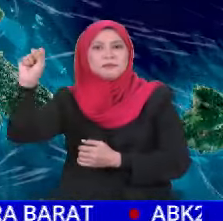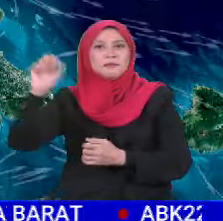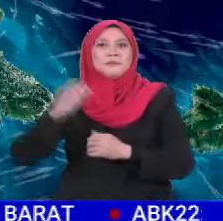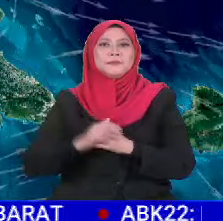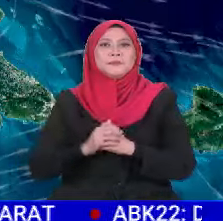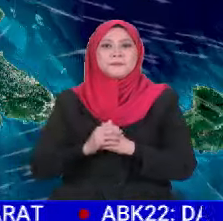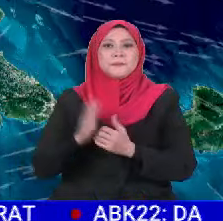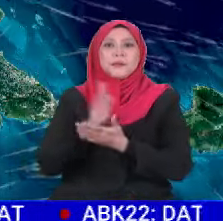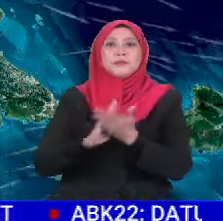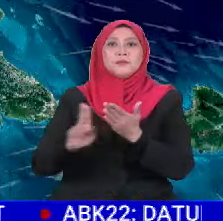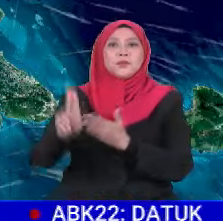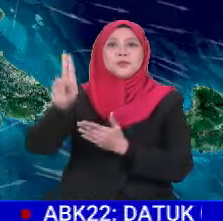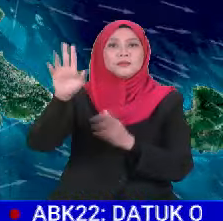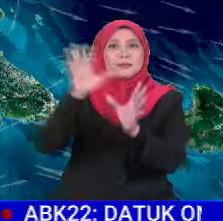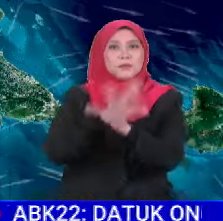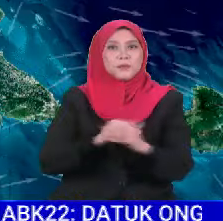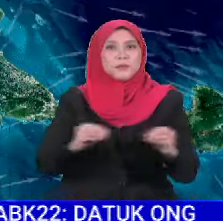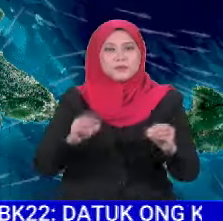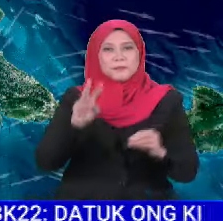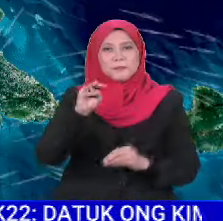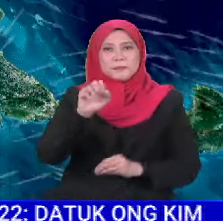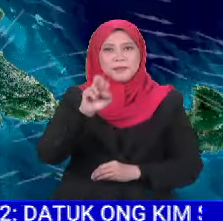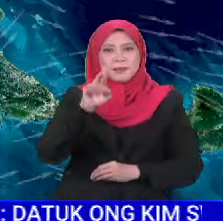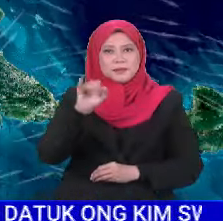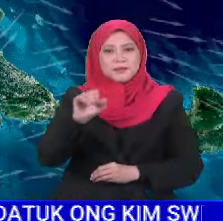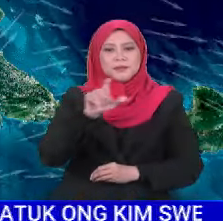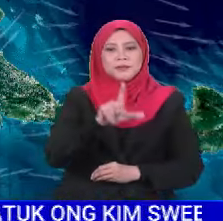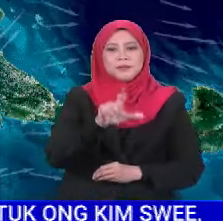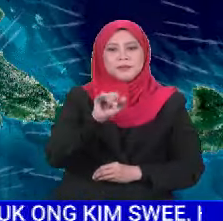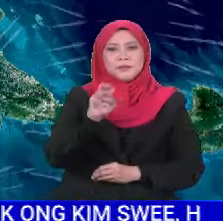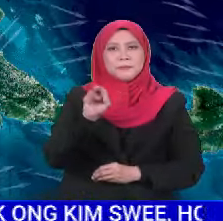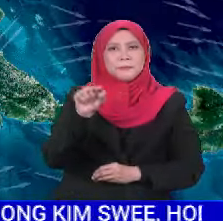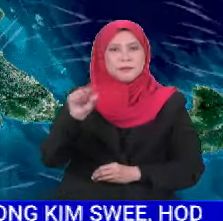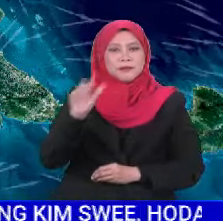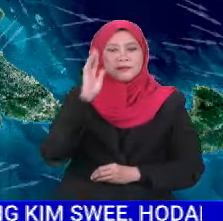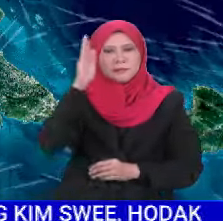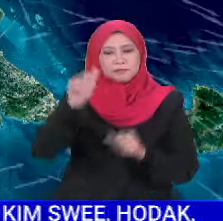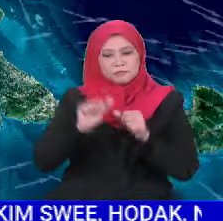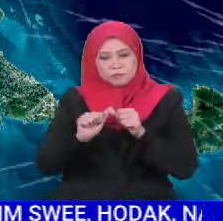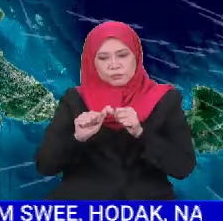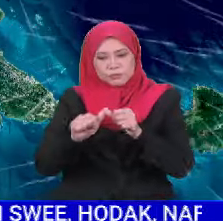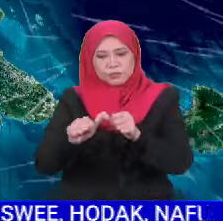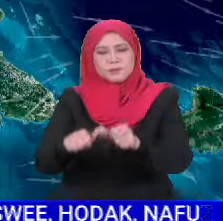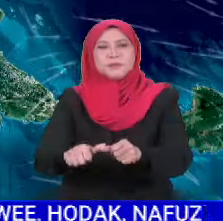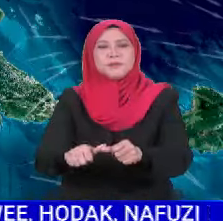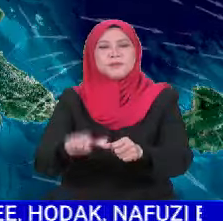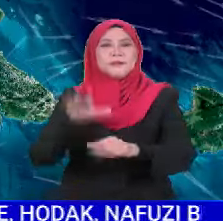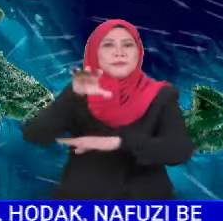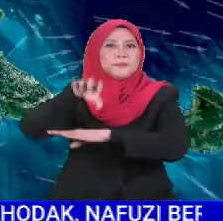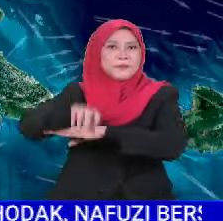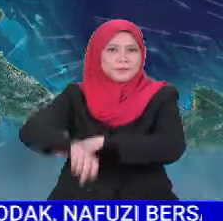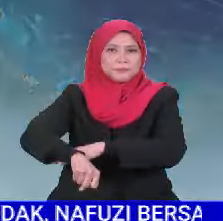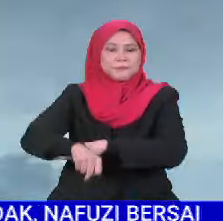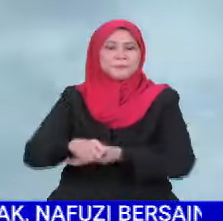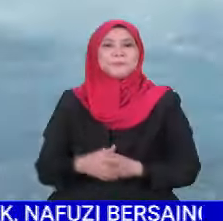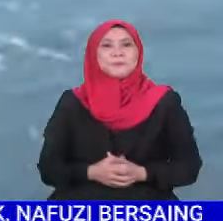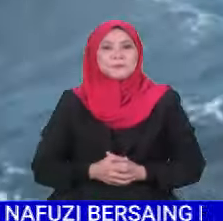di bahagian utara negeri Sarawak seperti di Miri dan juga Limbang juga dijangka akan berterusan sehinggalah lewat malam